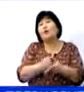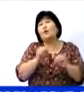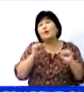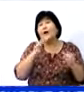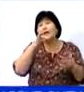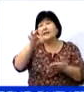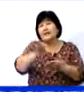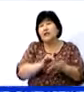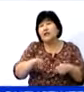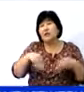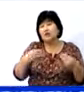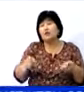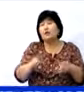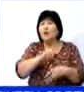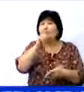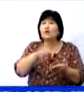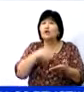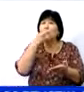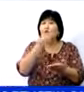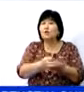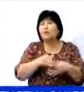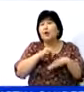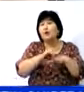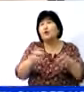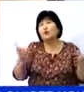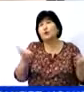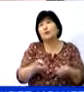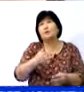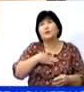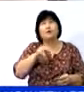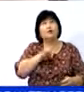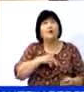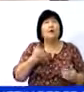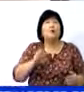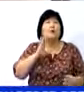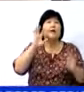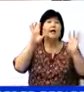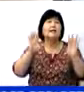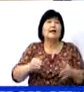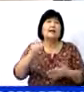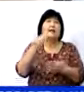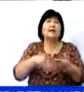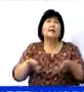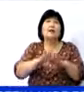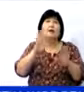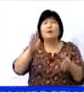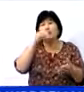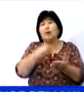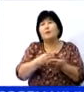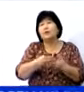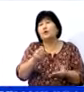кезінде жеткізу және сұрақтарға жауап беруді ұйымдастыру болып келеді біздің жұмысымыз. Бүгінгі таңда заң талабына сәйкес бүкіл бюджетпен жұмыс